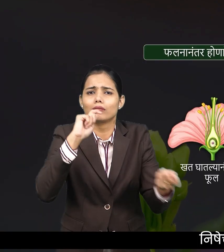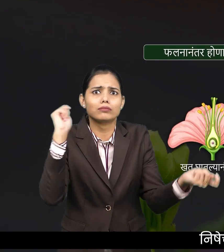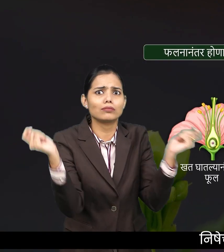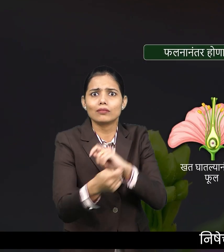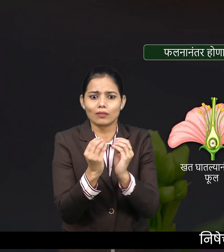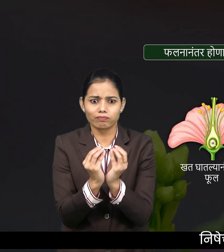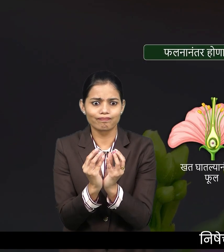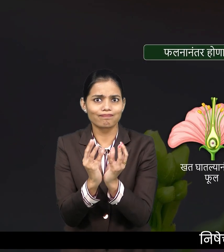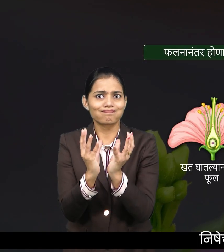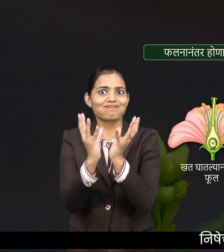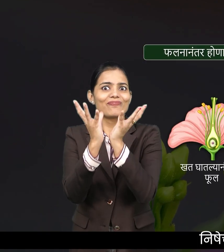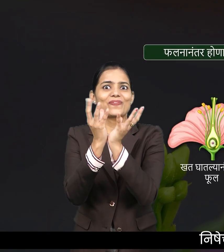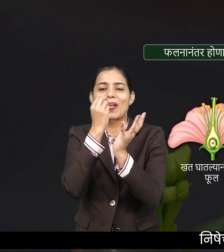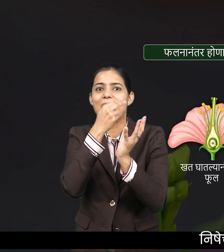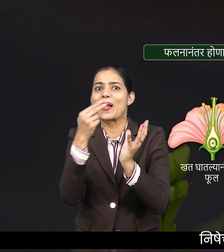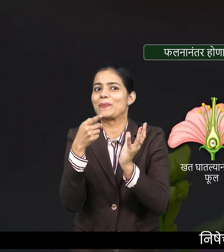निषेचनानंतर बदल.